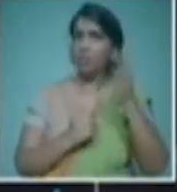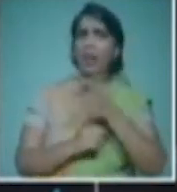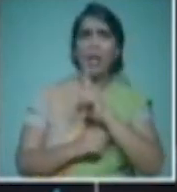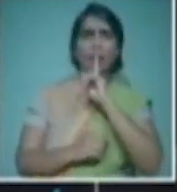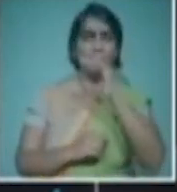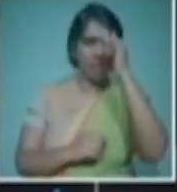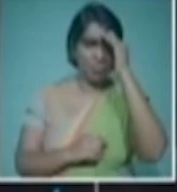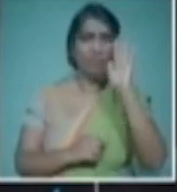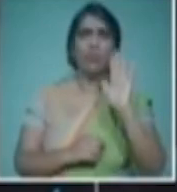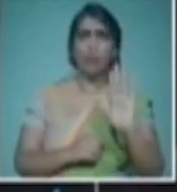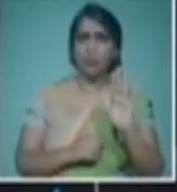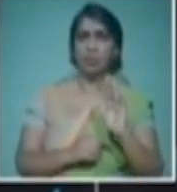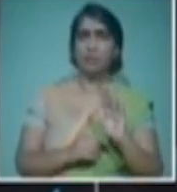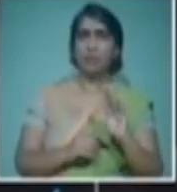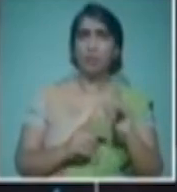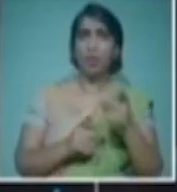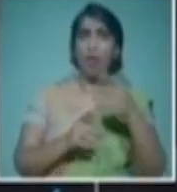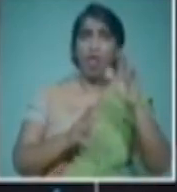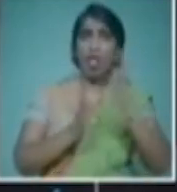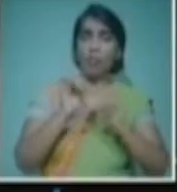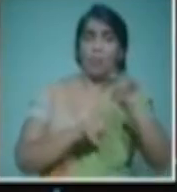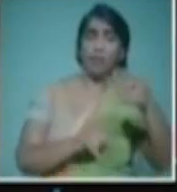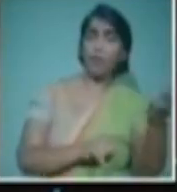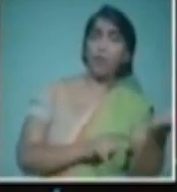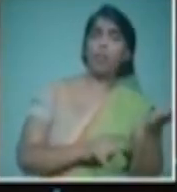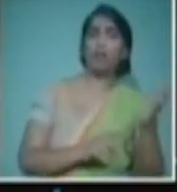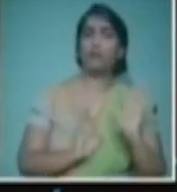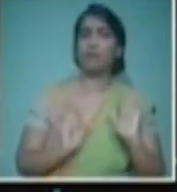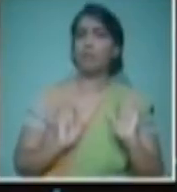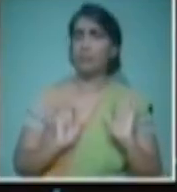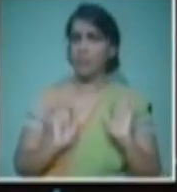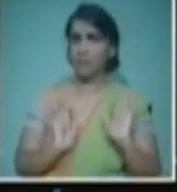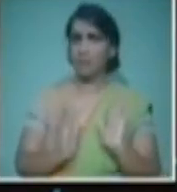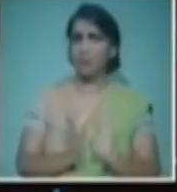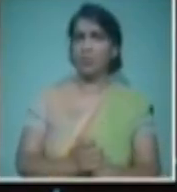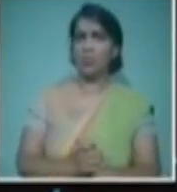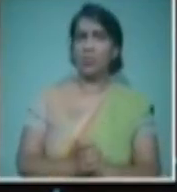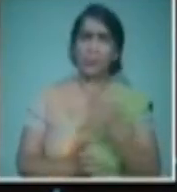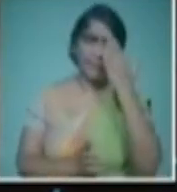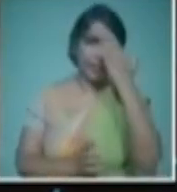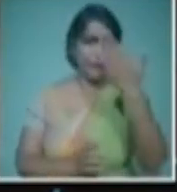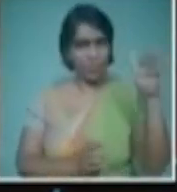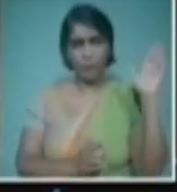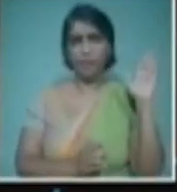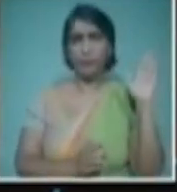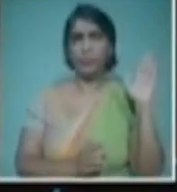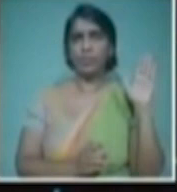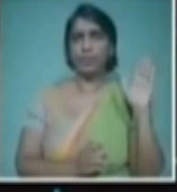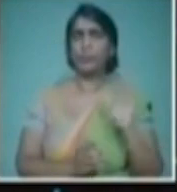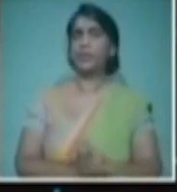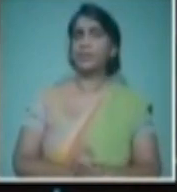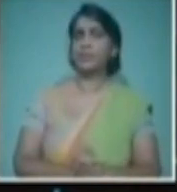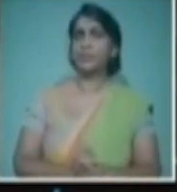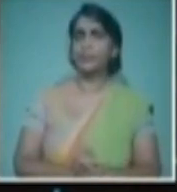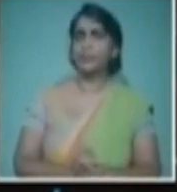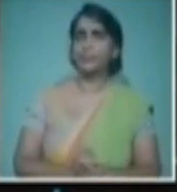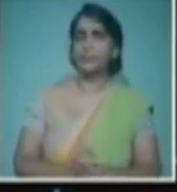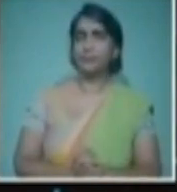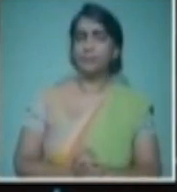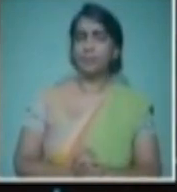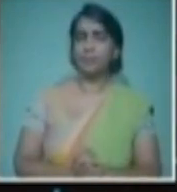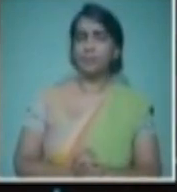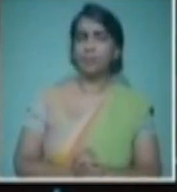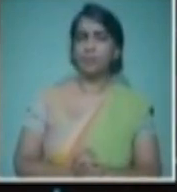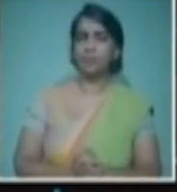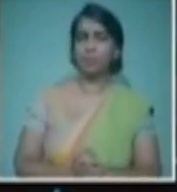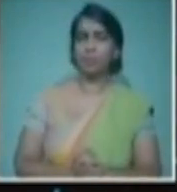කරුණාකර මන්ත්‍රීවරයෙකුට ගිහලා පහර දෙන්න බෑ කරුණාකර යන්න ඊට පස්සේ කතා කරමු ඔක්කොම කරුණාකර එළියට